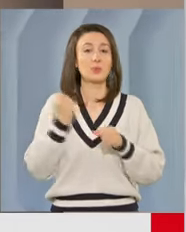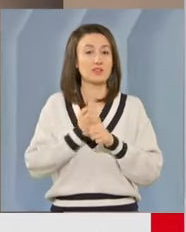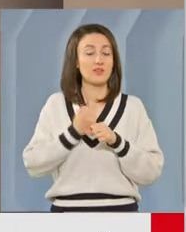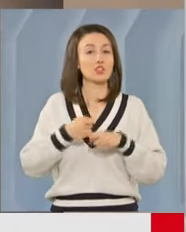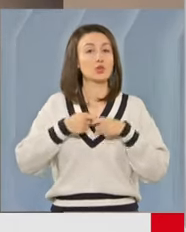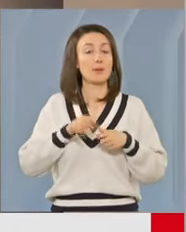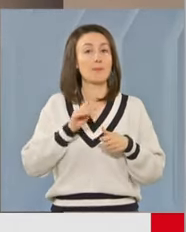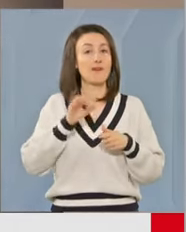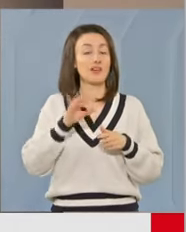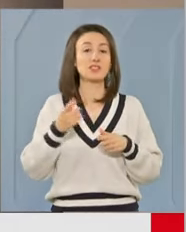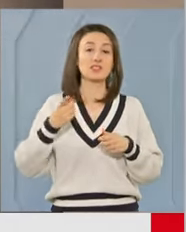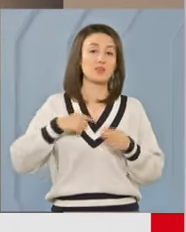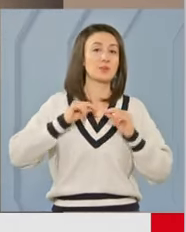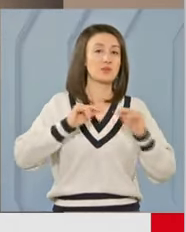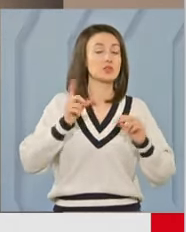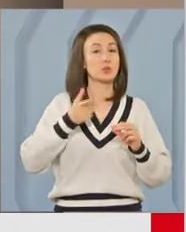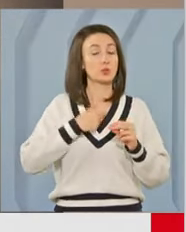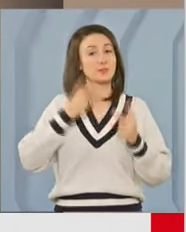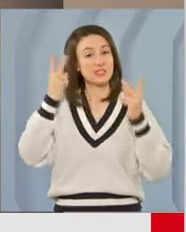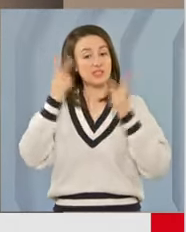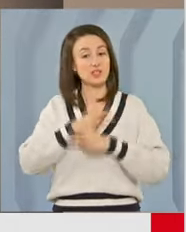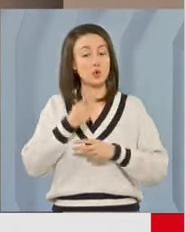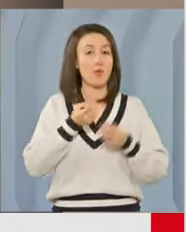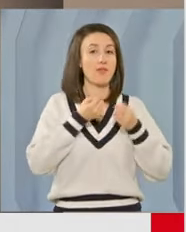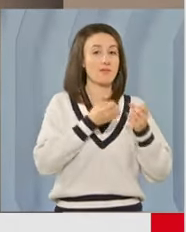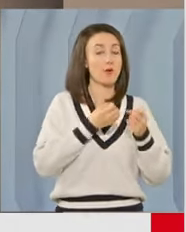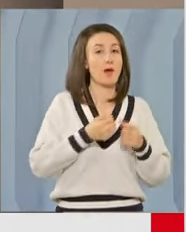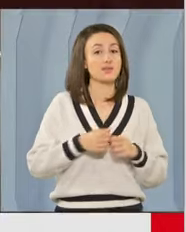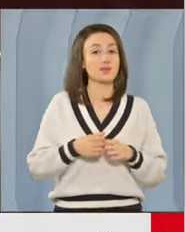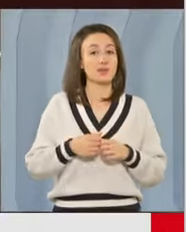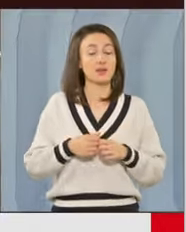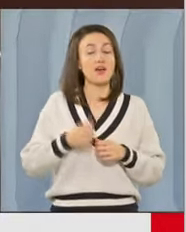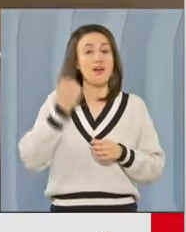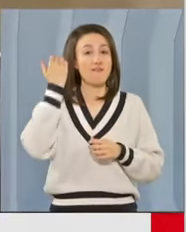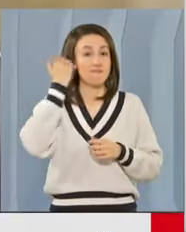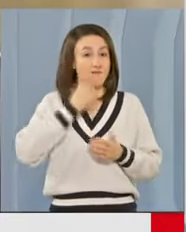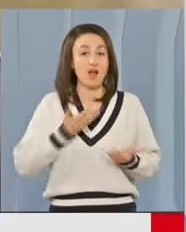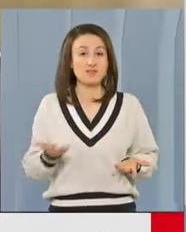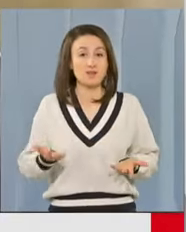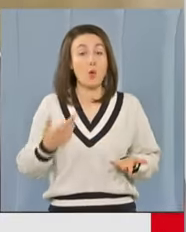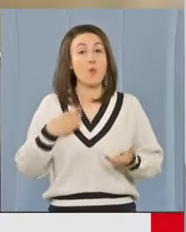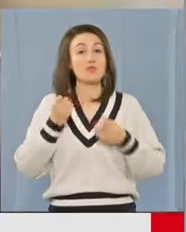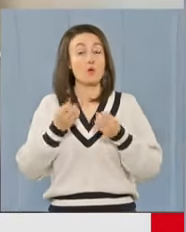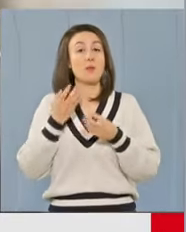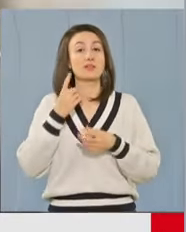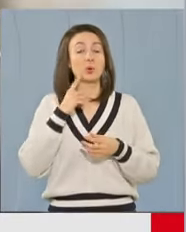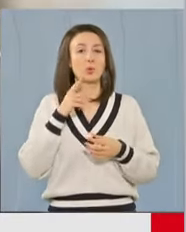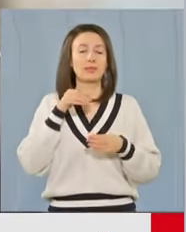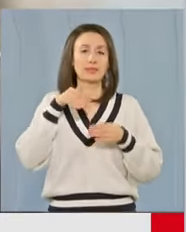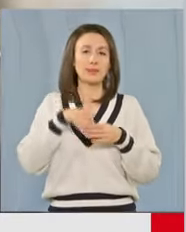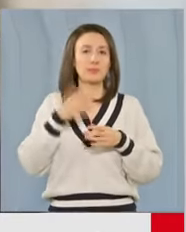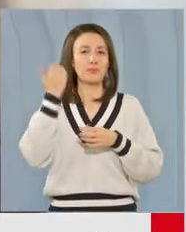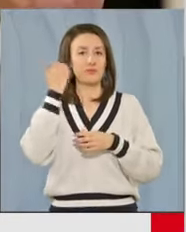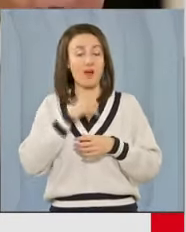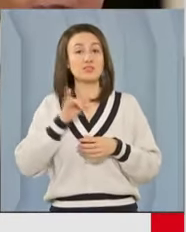doamna bafane ca să fim instruiți să putem să discernem între o informație fake până la urmă într o informație falsă un def fake din